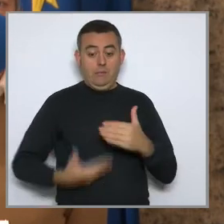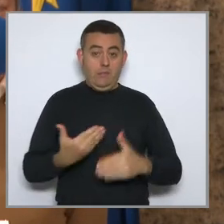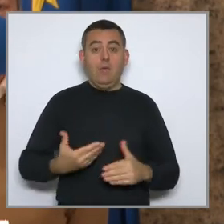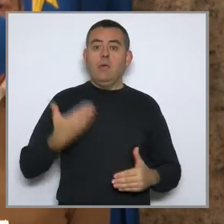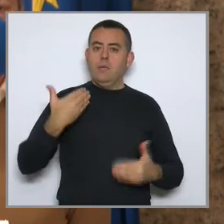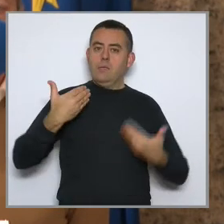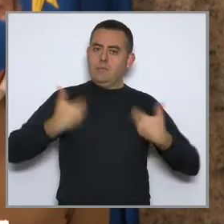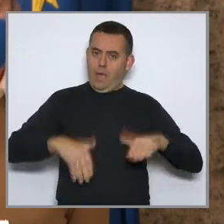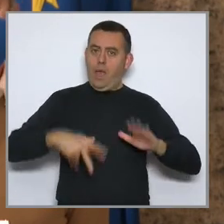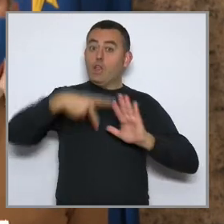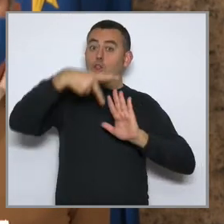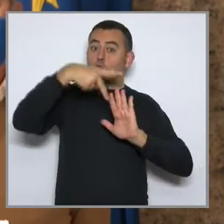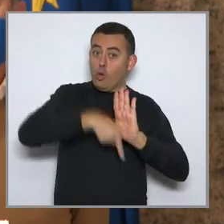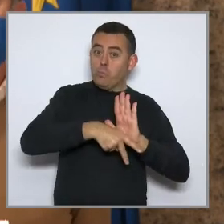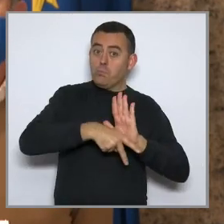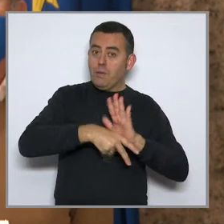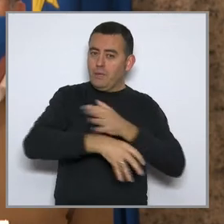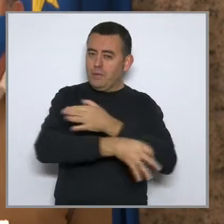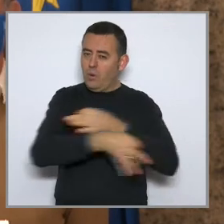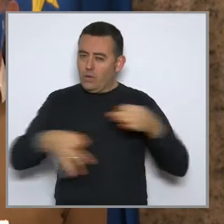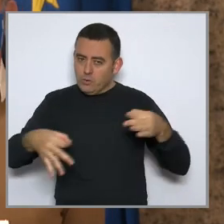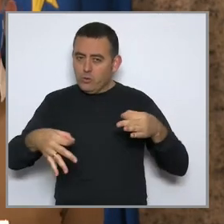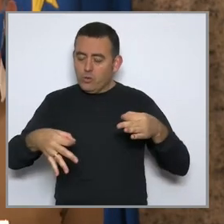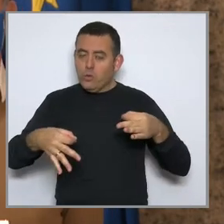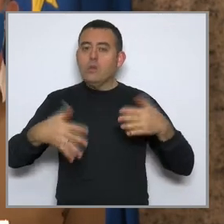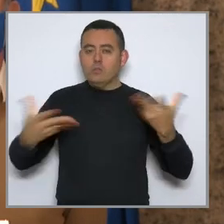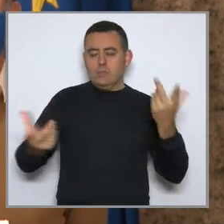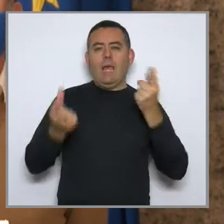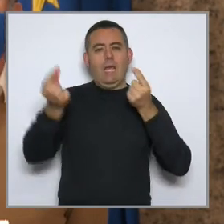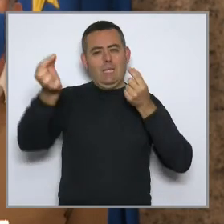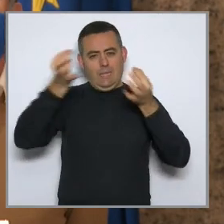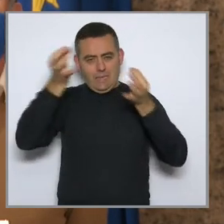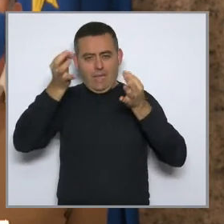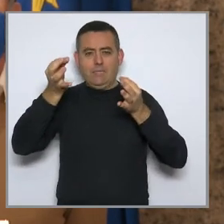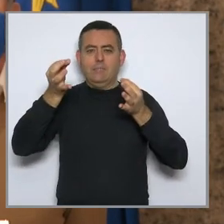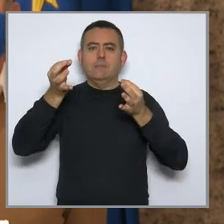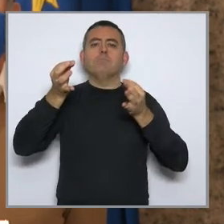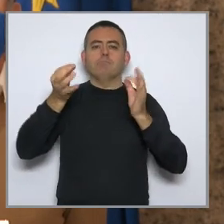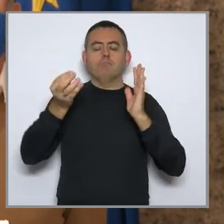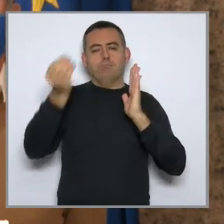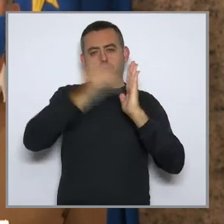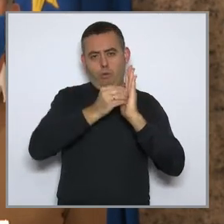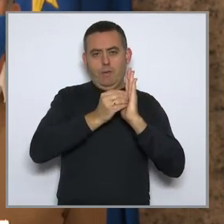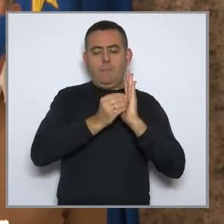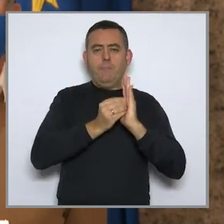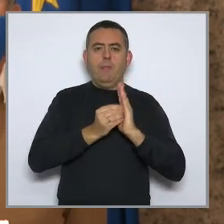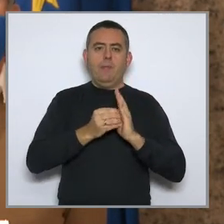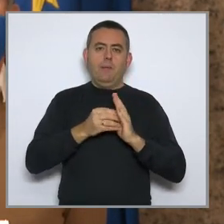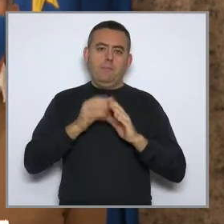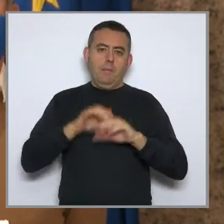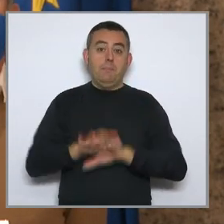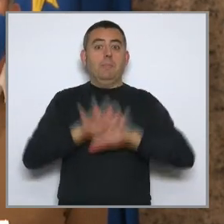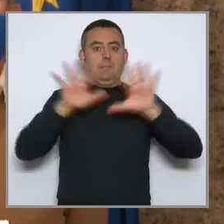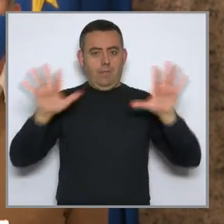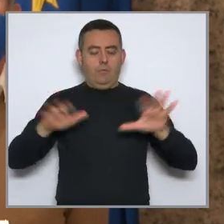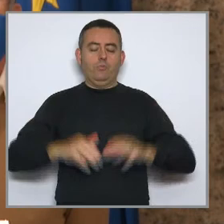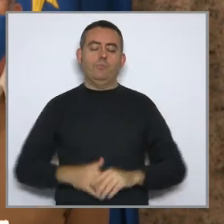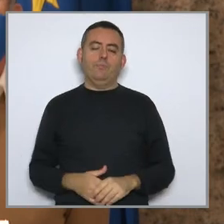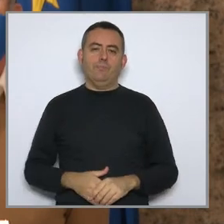norma, s'especificarà clarament de quina manera se podrà atendre les ajudes. L'important és